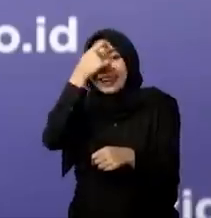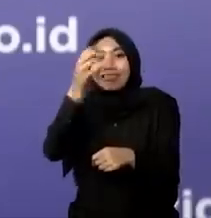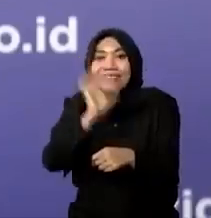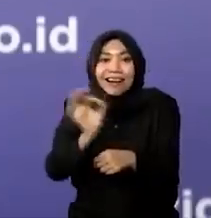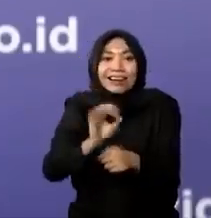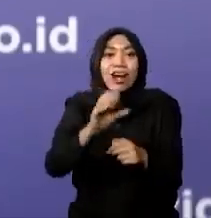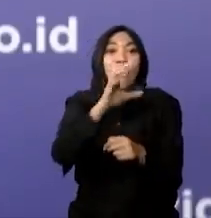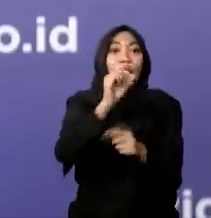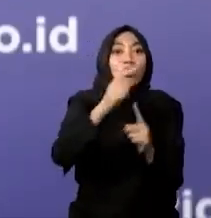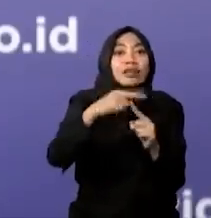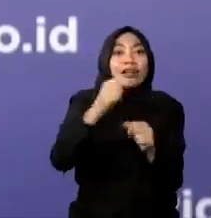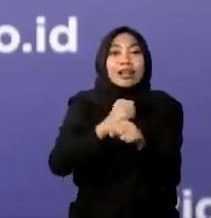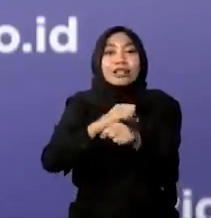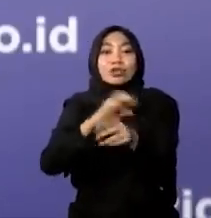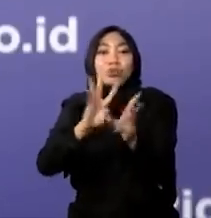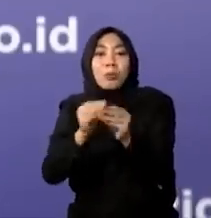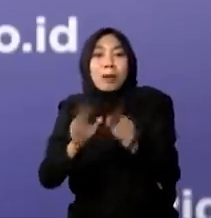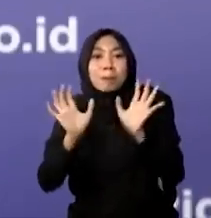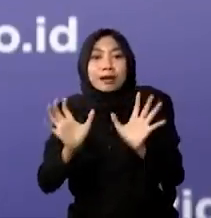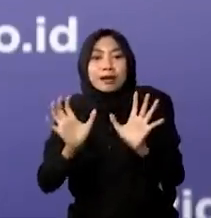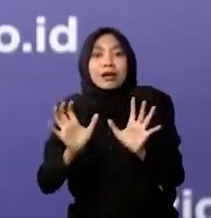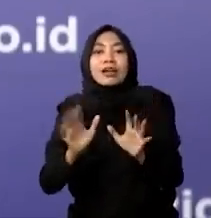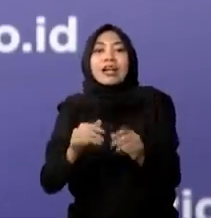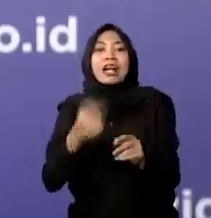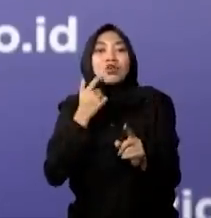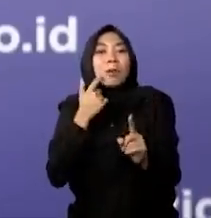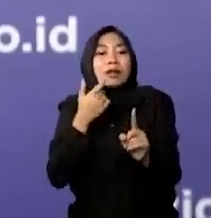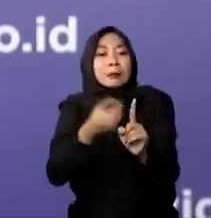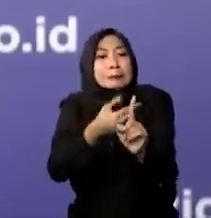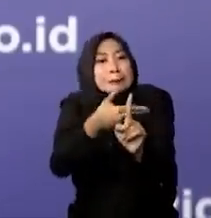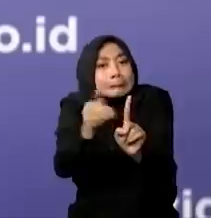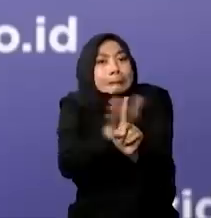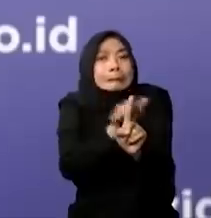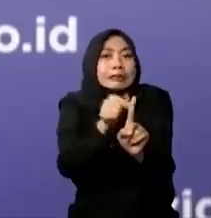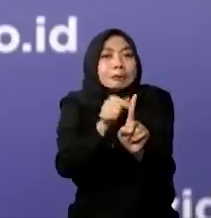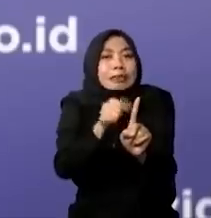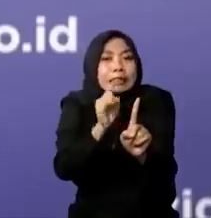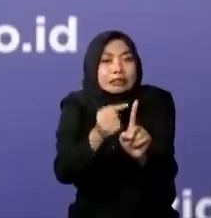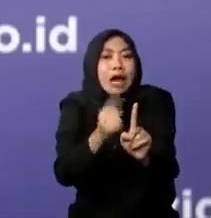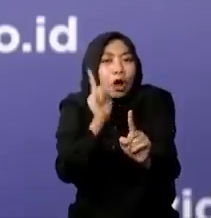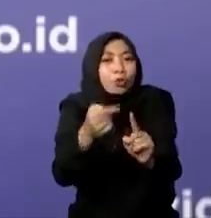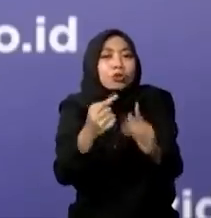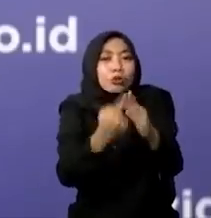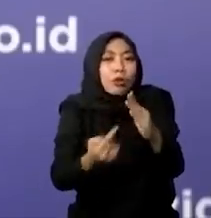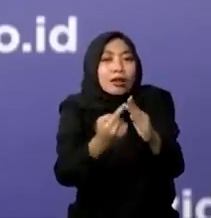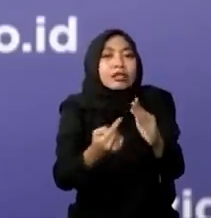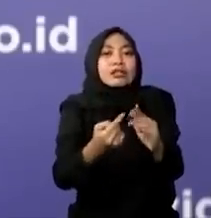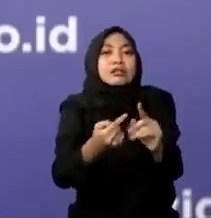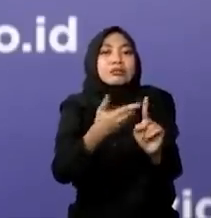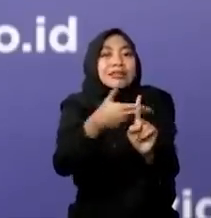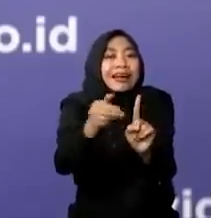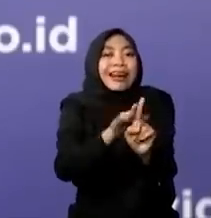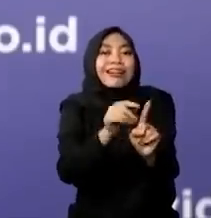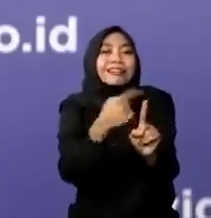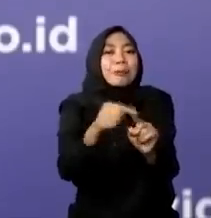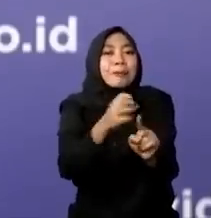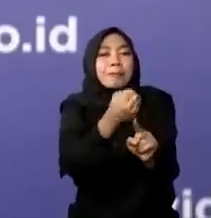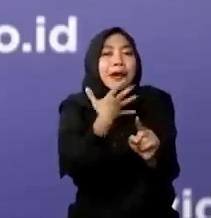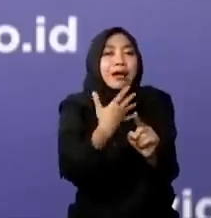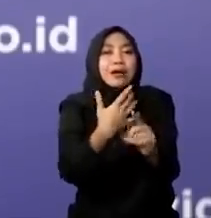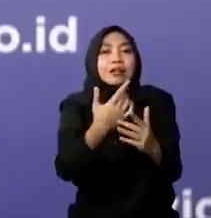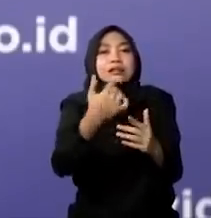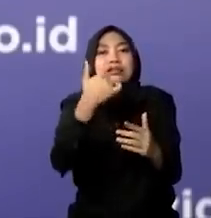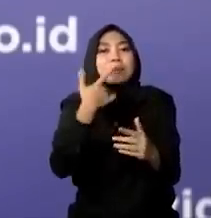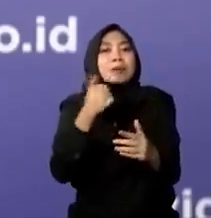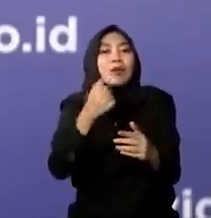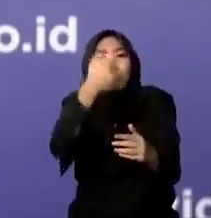yang bersangkutan bisa melaksanakan isolasi secara tepat agar tidak menjadi